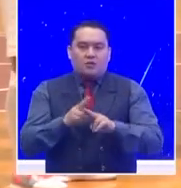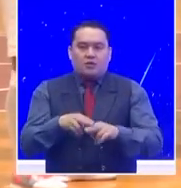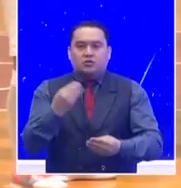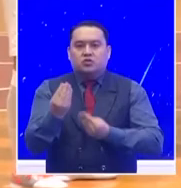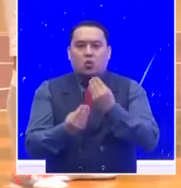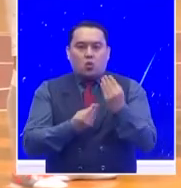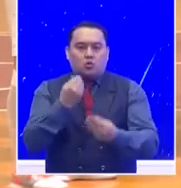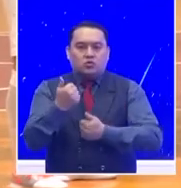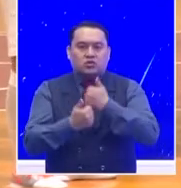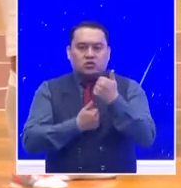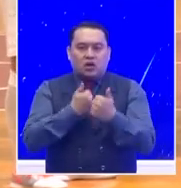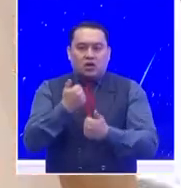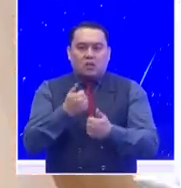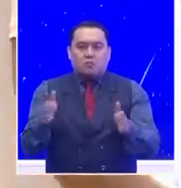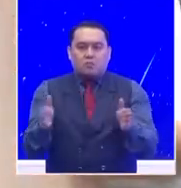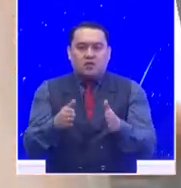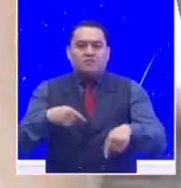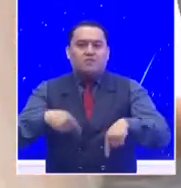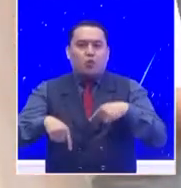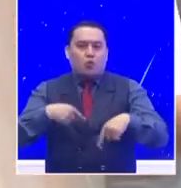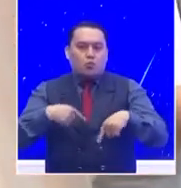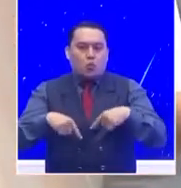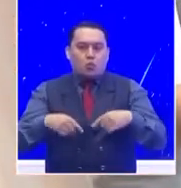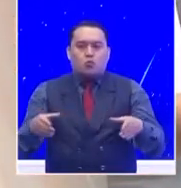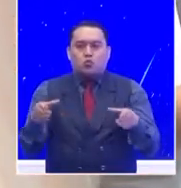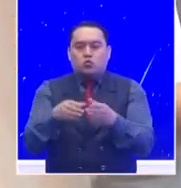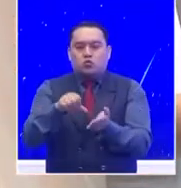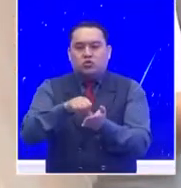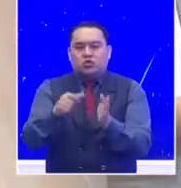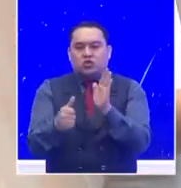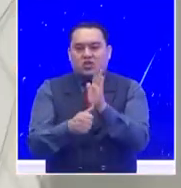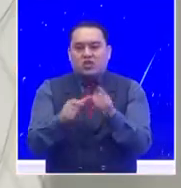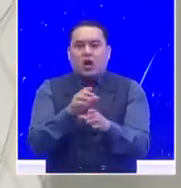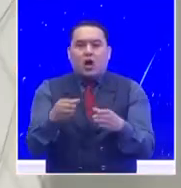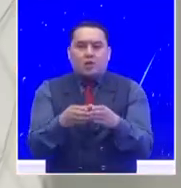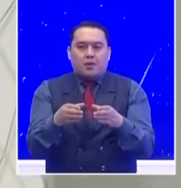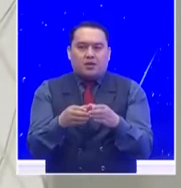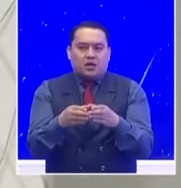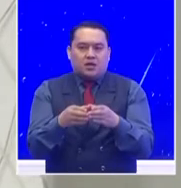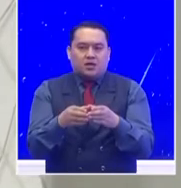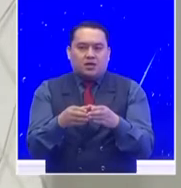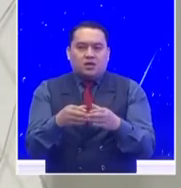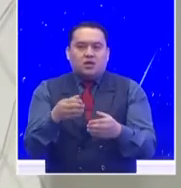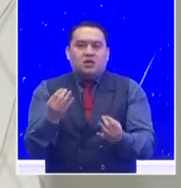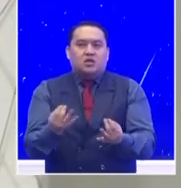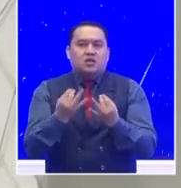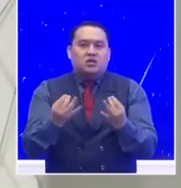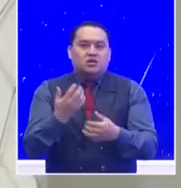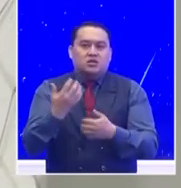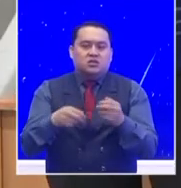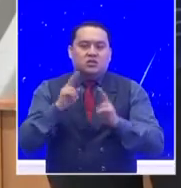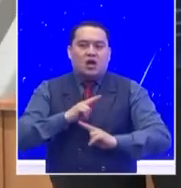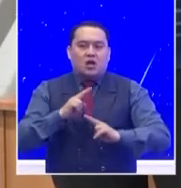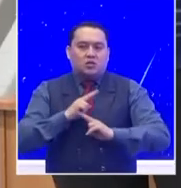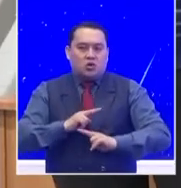нешуточные страсти. Соревнования по мини-футболу собрали под свои знамена 6 команд и вызвали неподдельный интерес среди